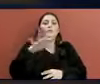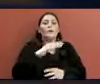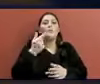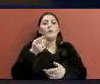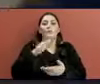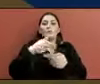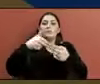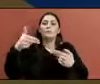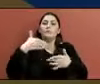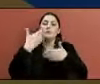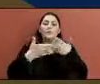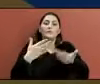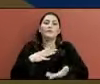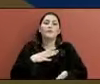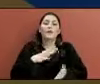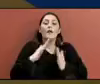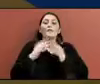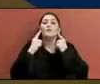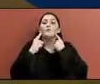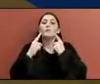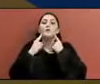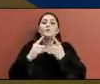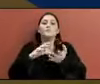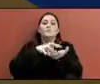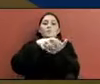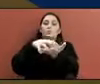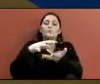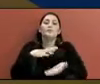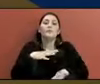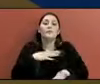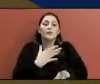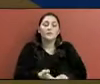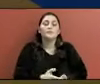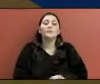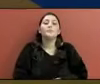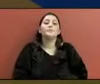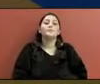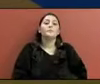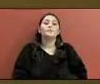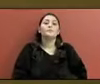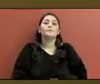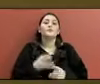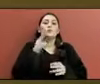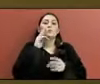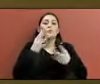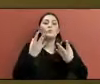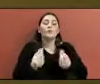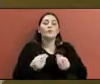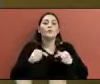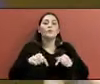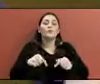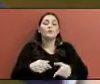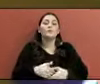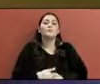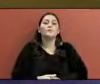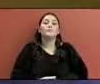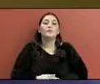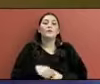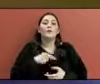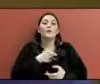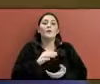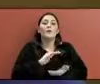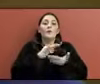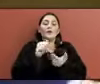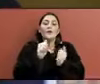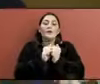gireriz, evde bakım birimimiz var. Son olarak burada ödülünü de yanında